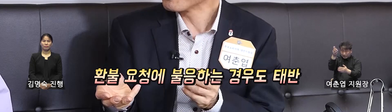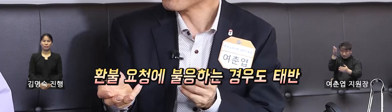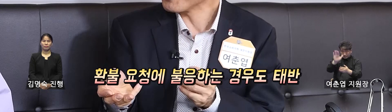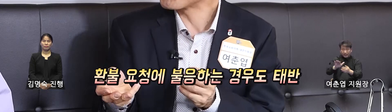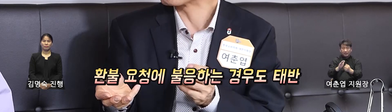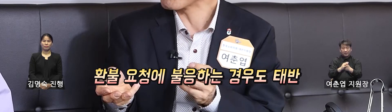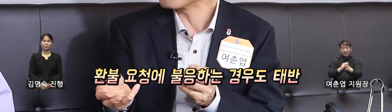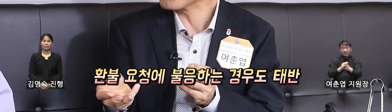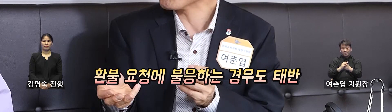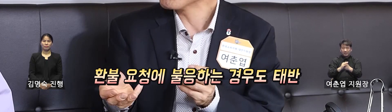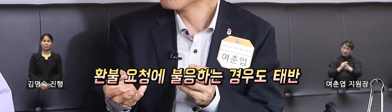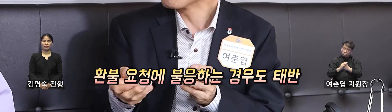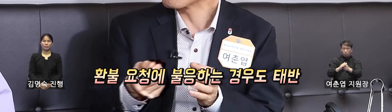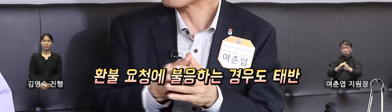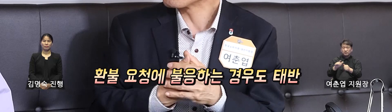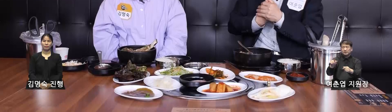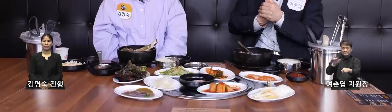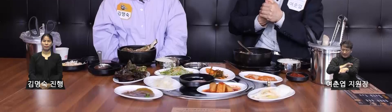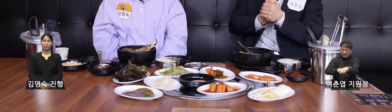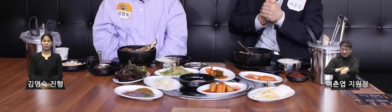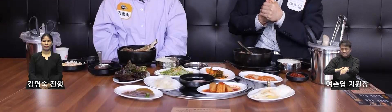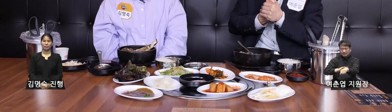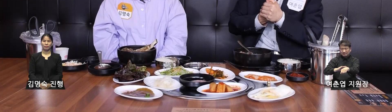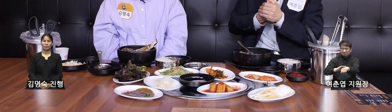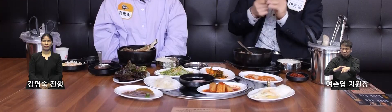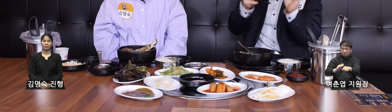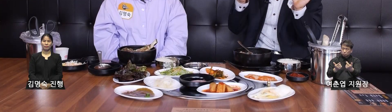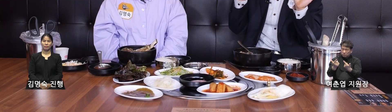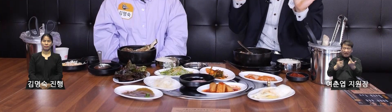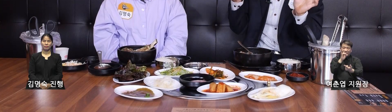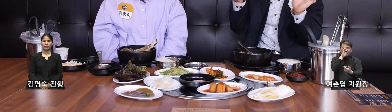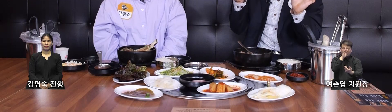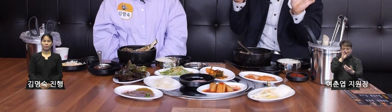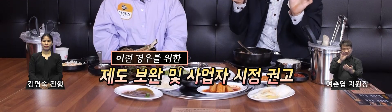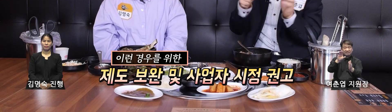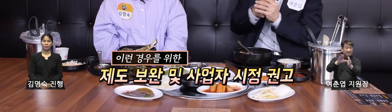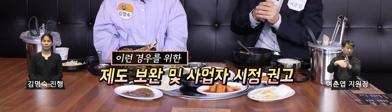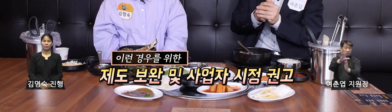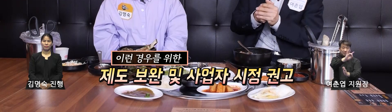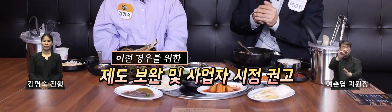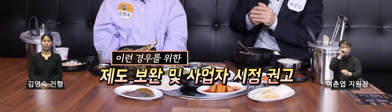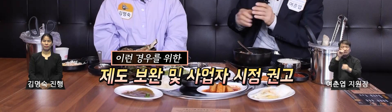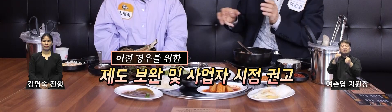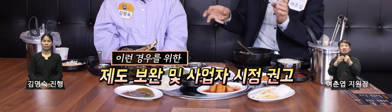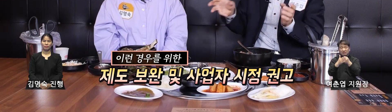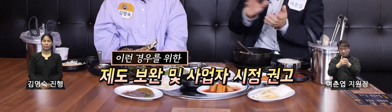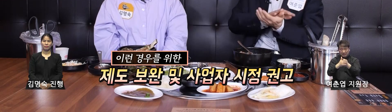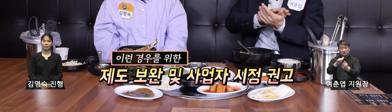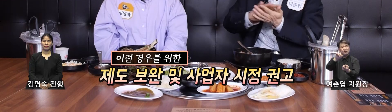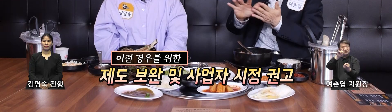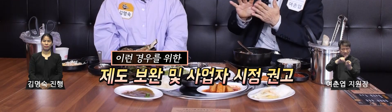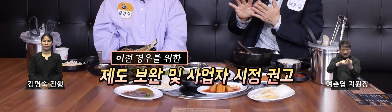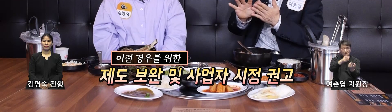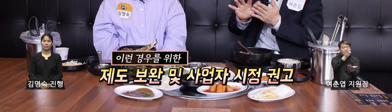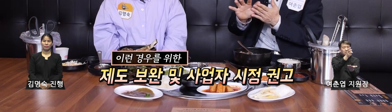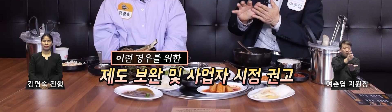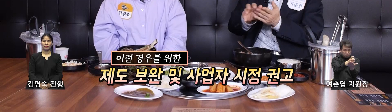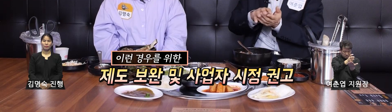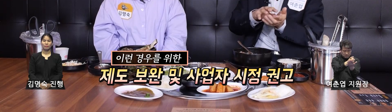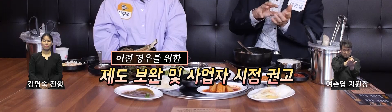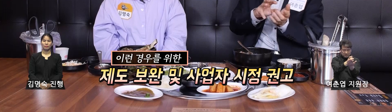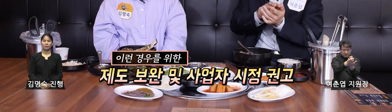소비자가 있기도 하고요. 그래서 이제 그런 것들을 그러지 하지 못하도록 저희들이 어떤 제도를